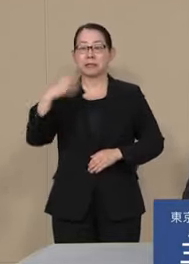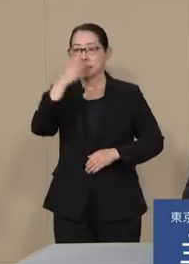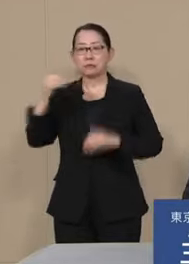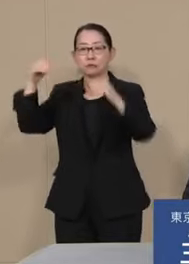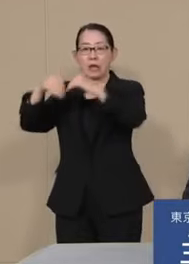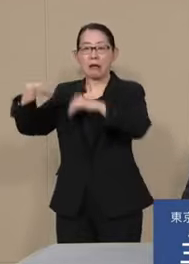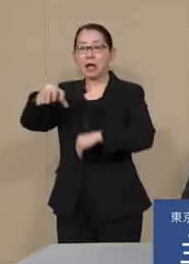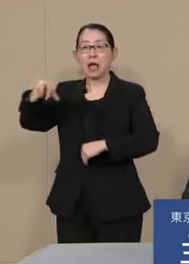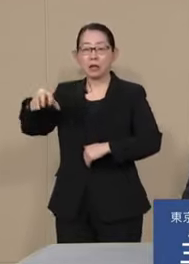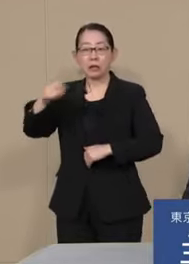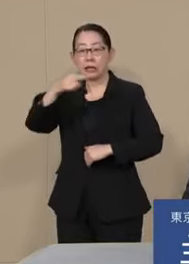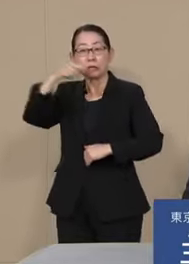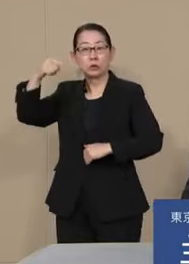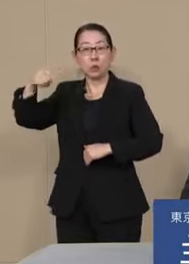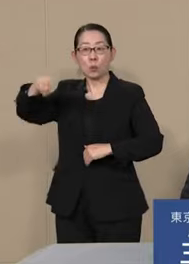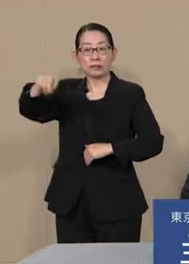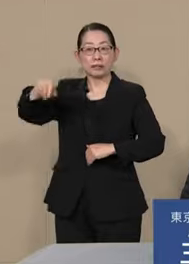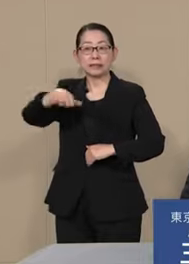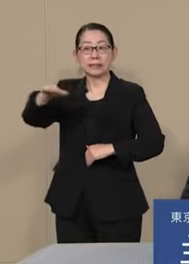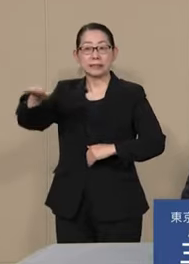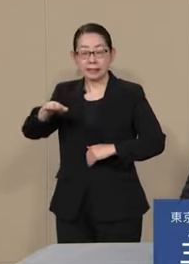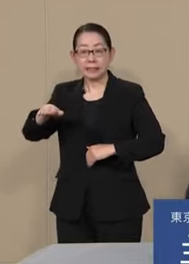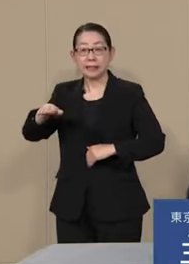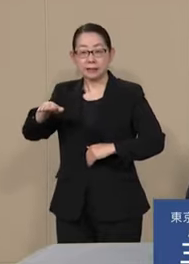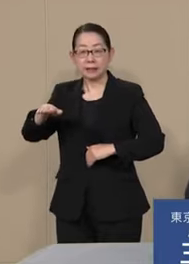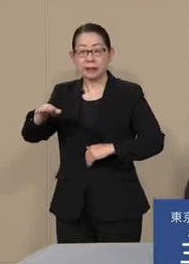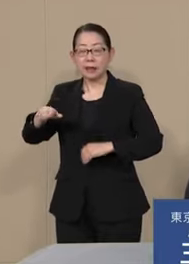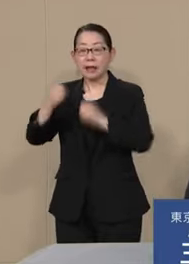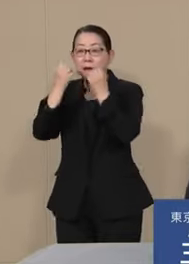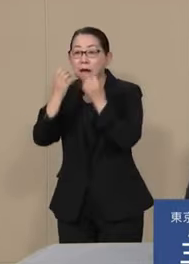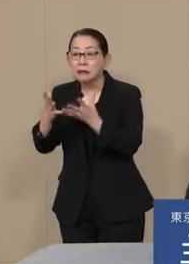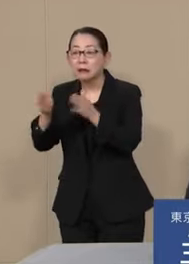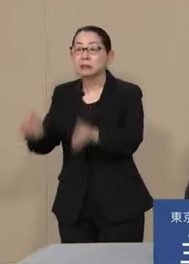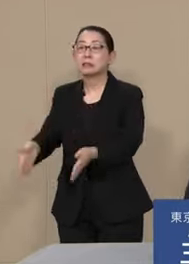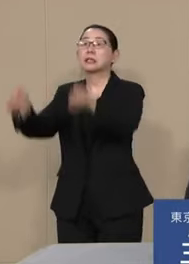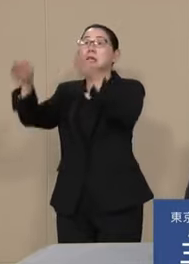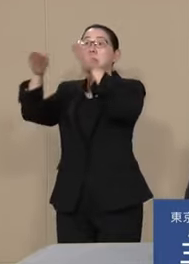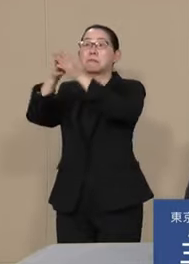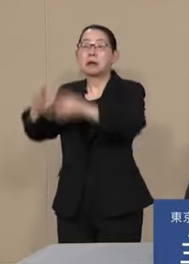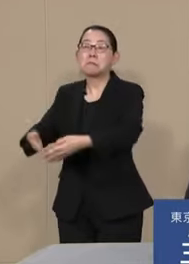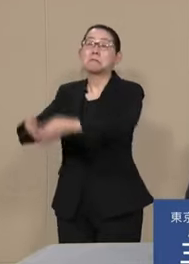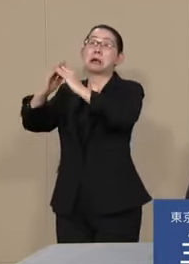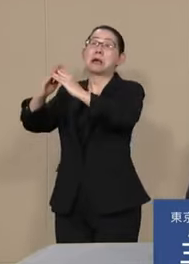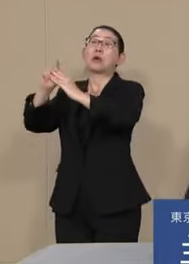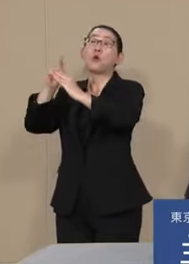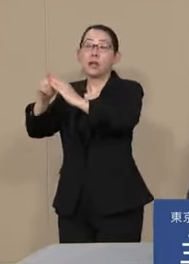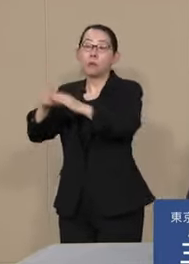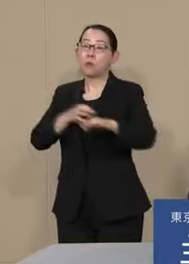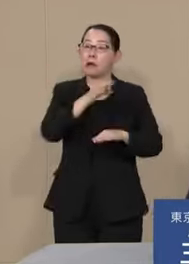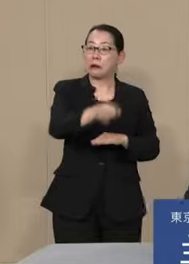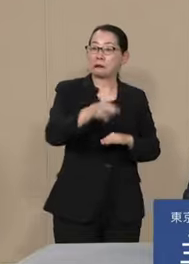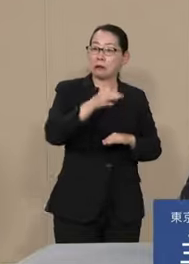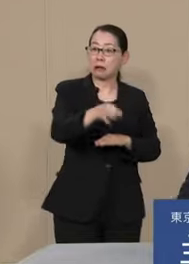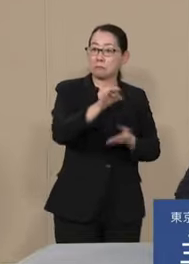中のNH審査も支払った受信業から来てい